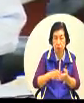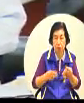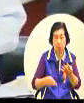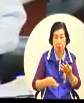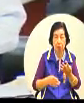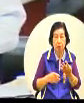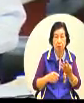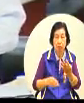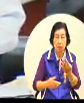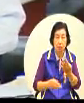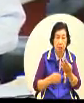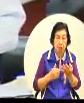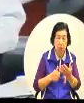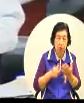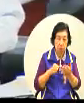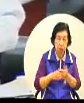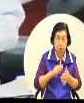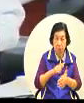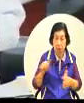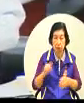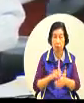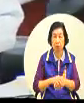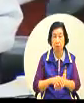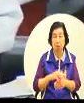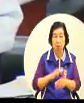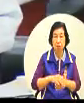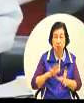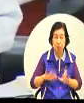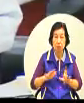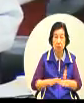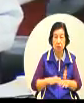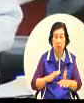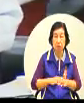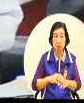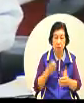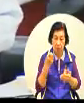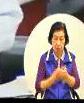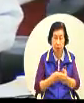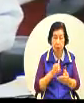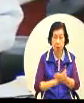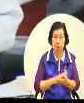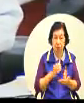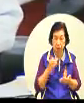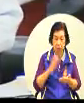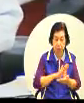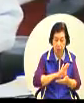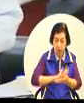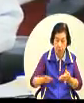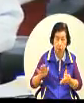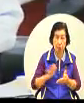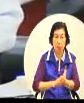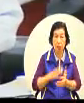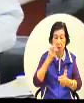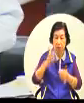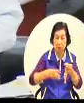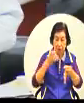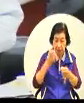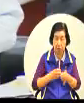那么戒严30年了，三地后备连还存